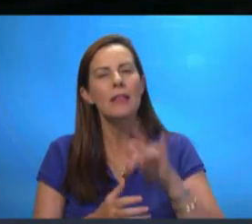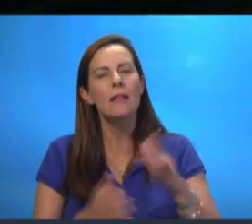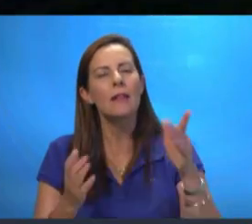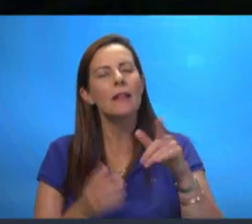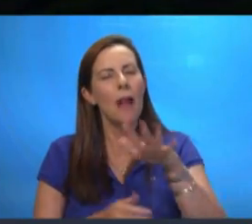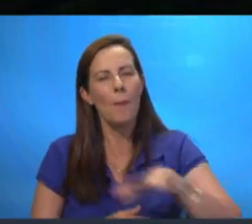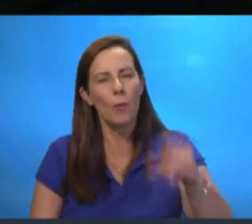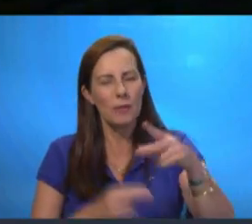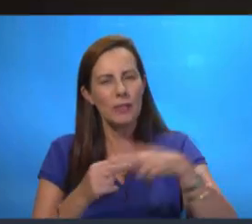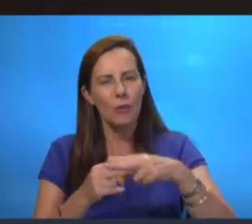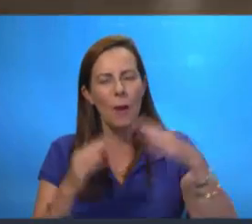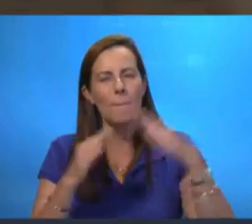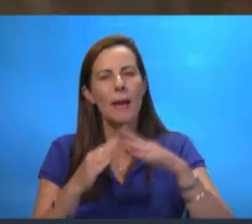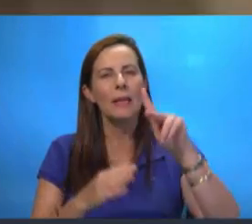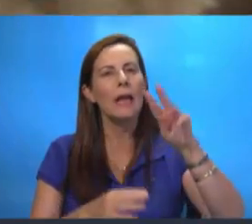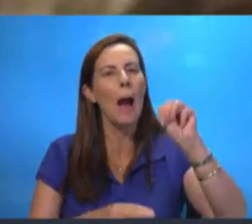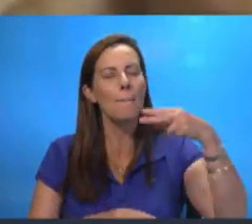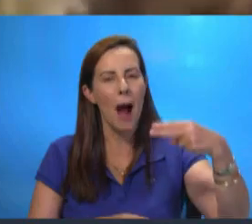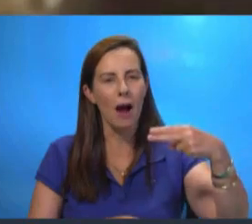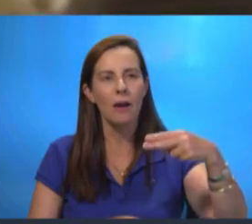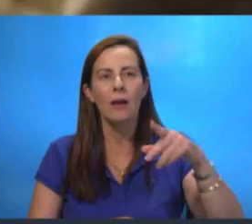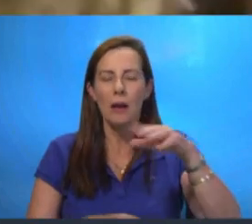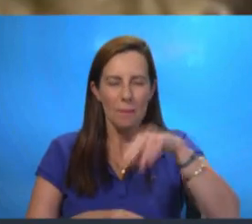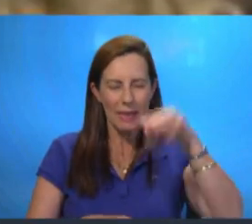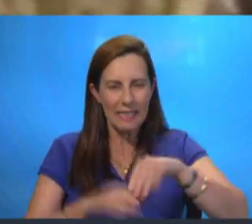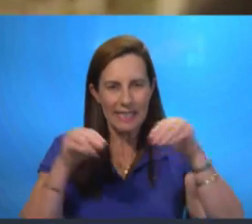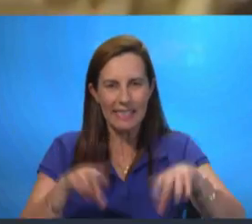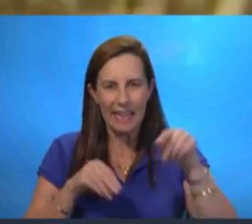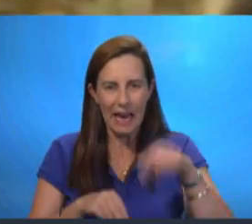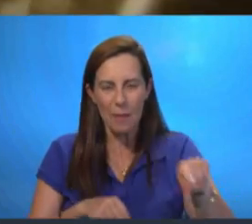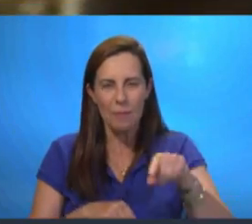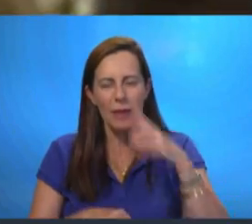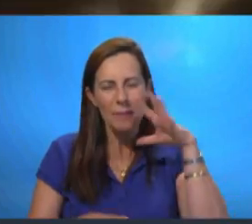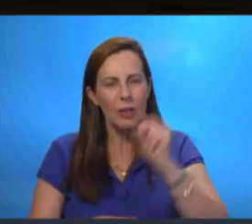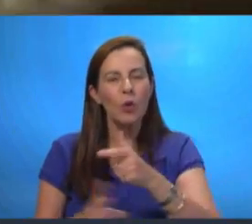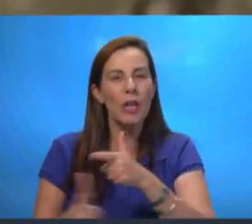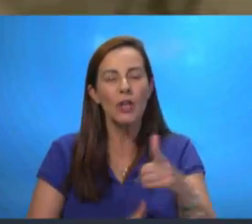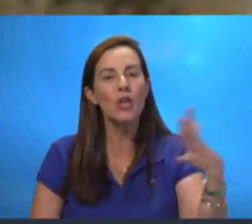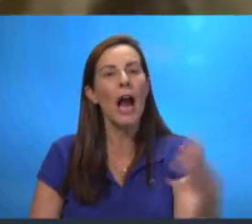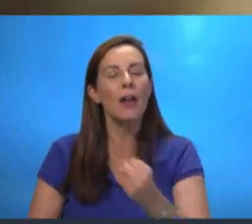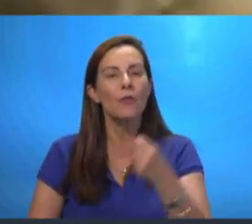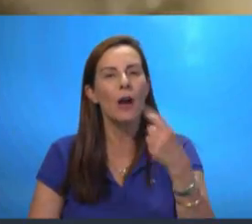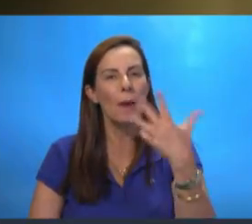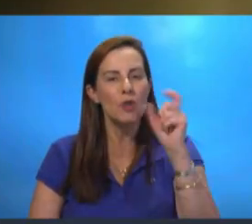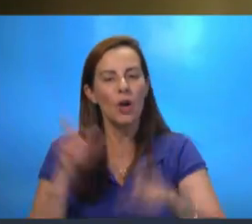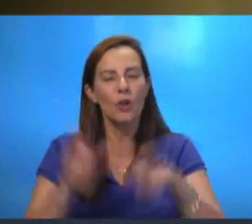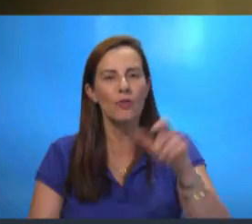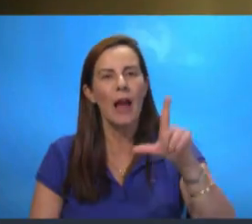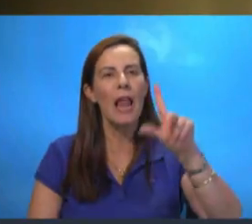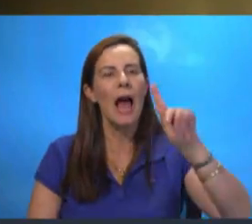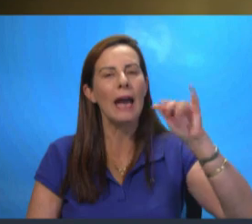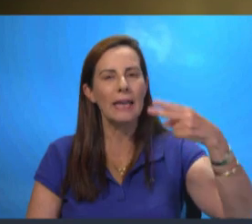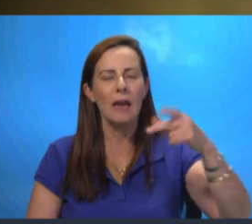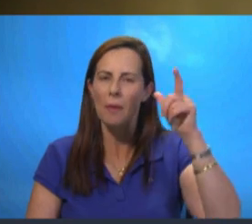הזה סמוך לבית קמה. ובין שיחי החוכובה הם יתרו את הנשק שחטפו 5 תושבי לקיה